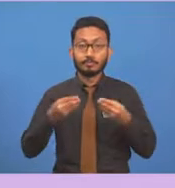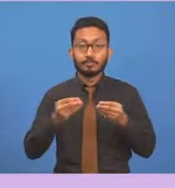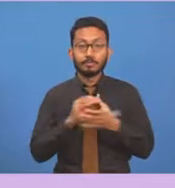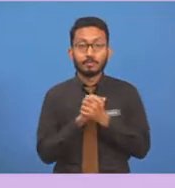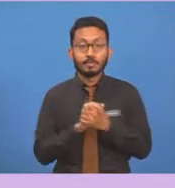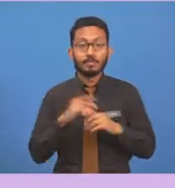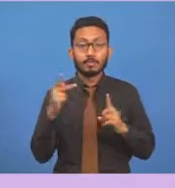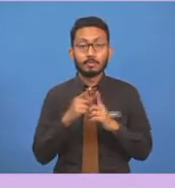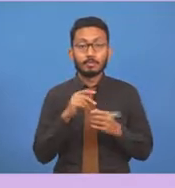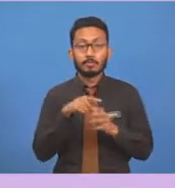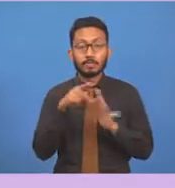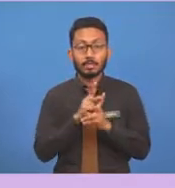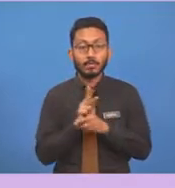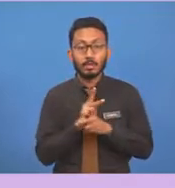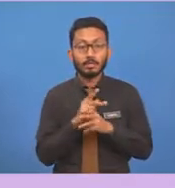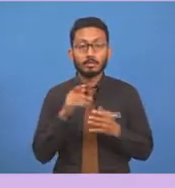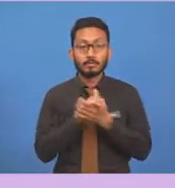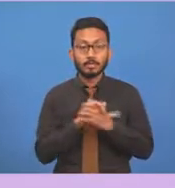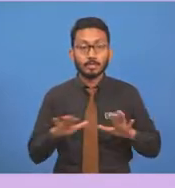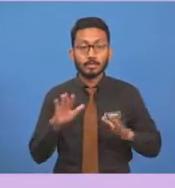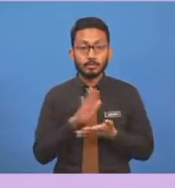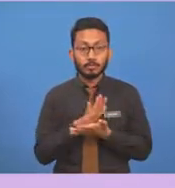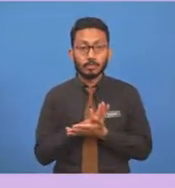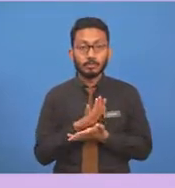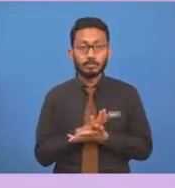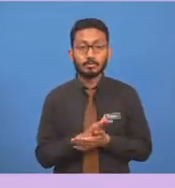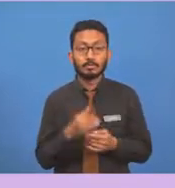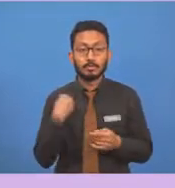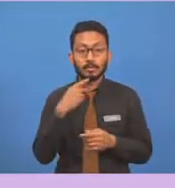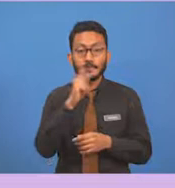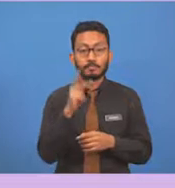sekolah. Adakah Mani menghormati